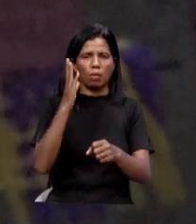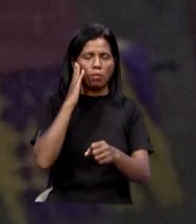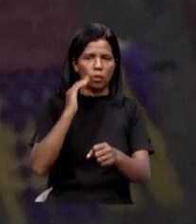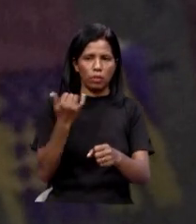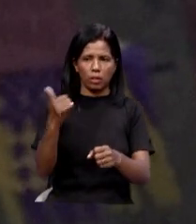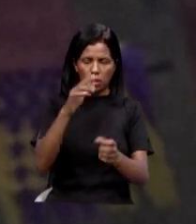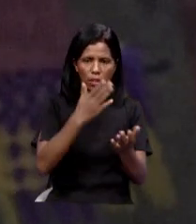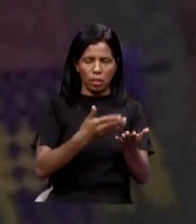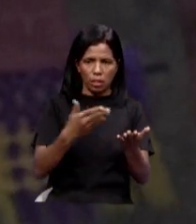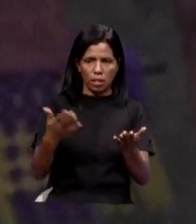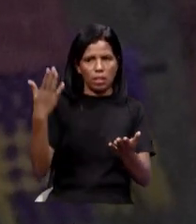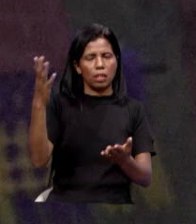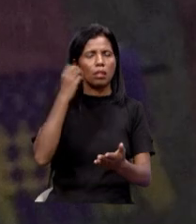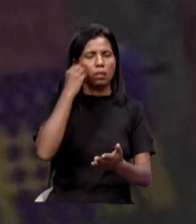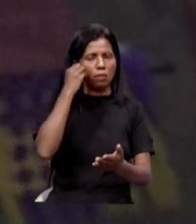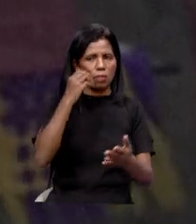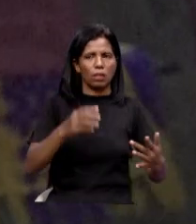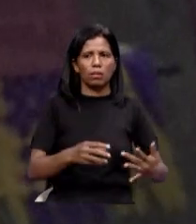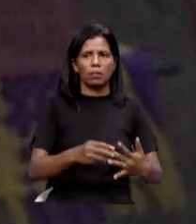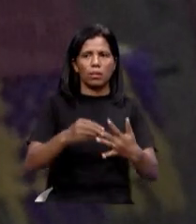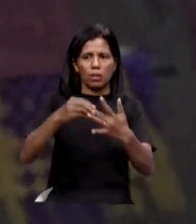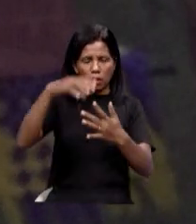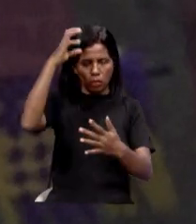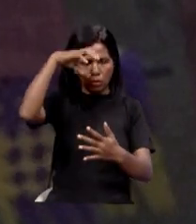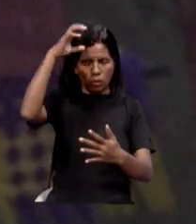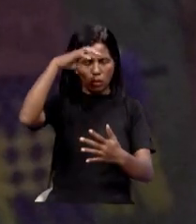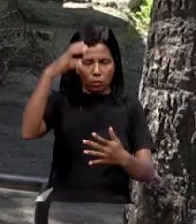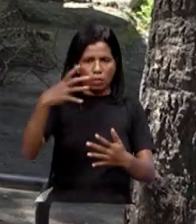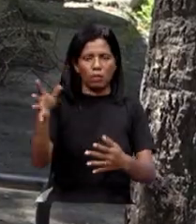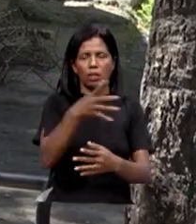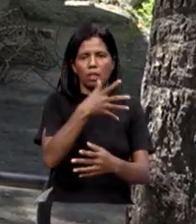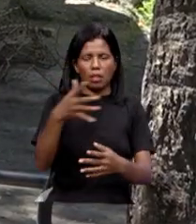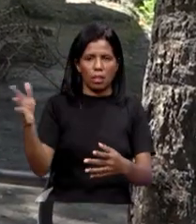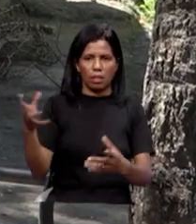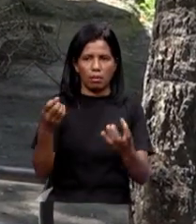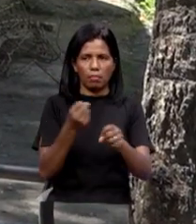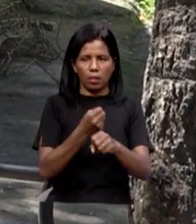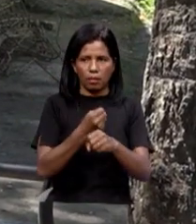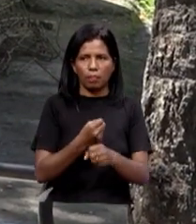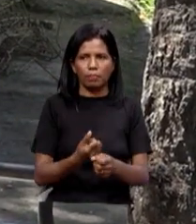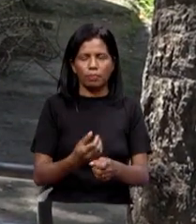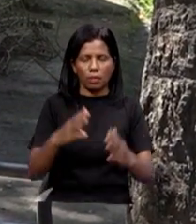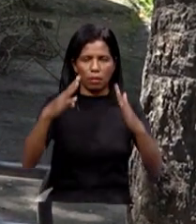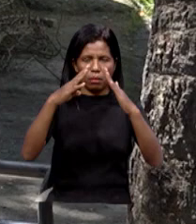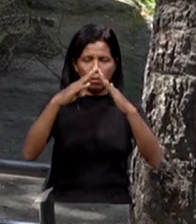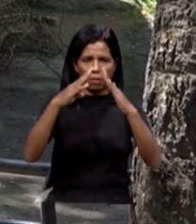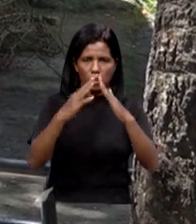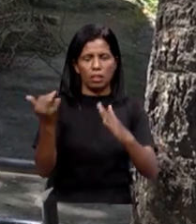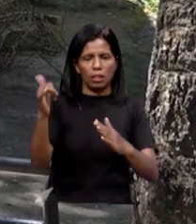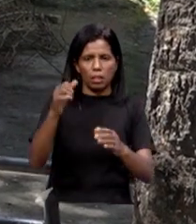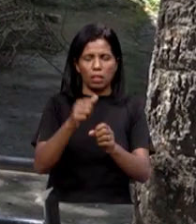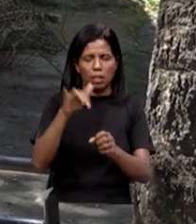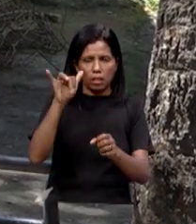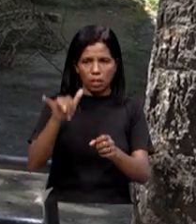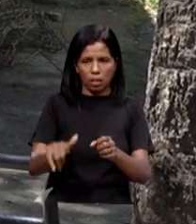nesasan ia umalaran liu-liu udan tung ho anin makaas. Uma nebe sira hamahan ambane